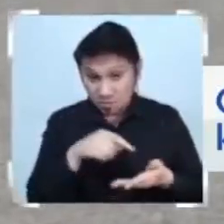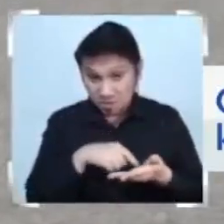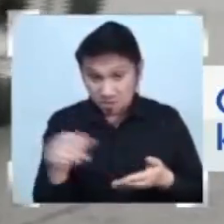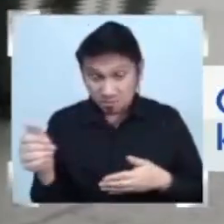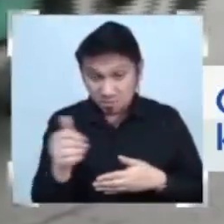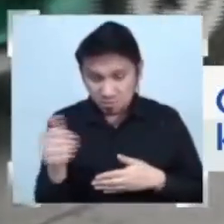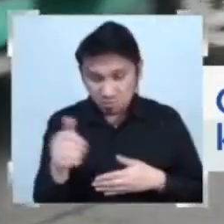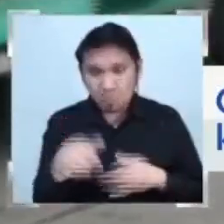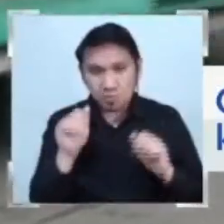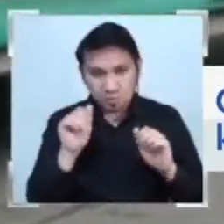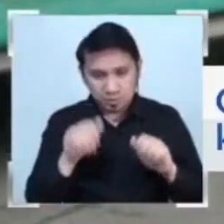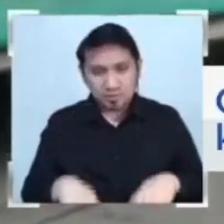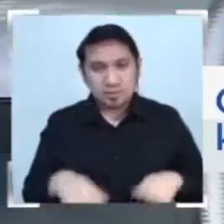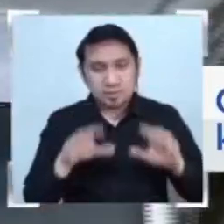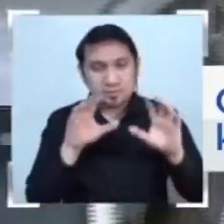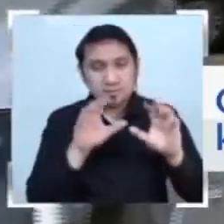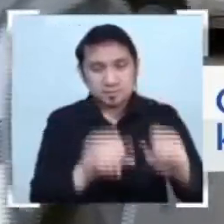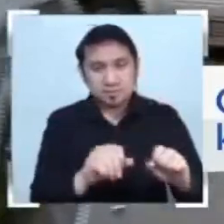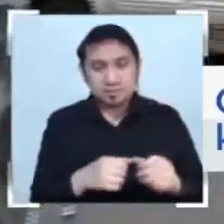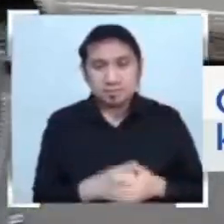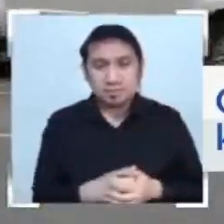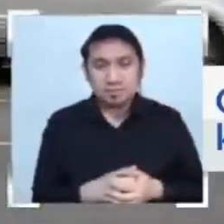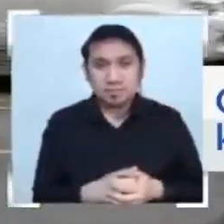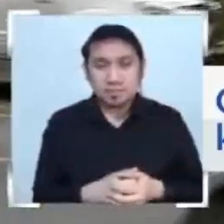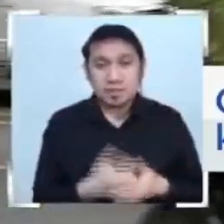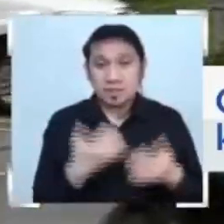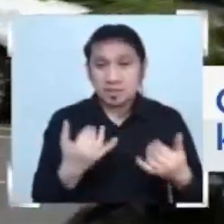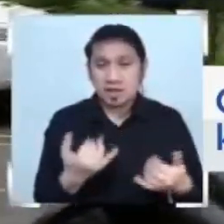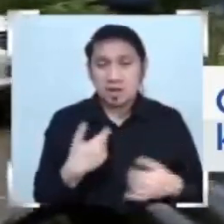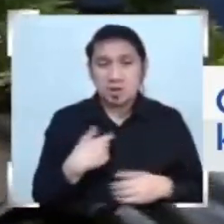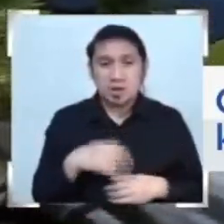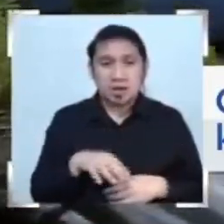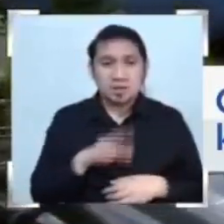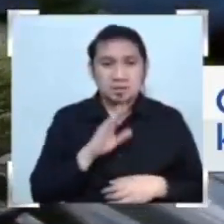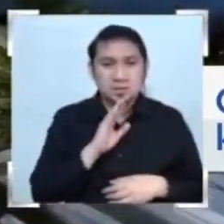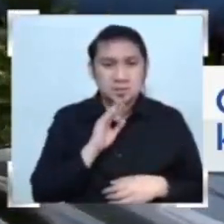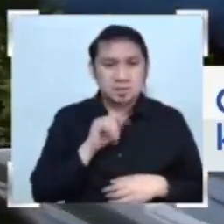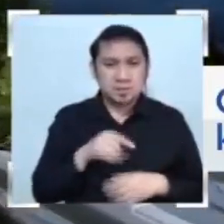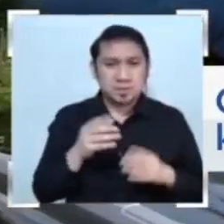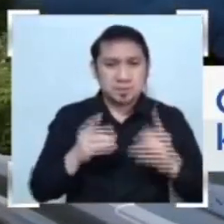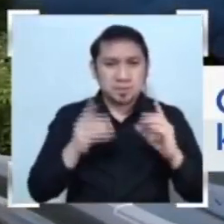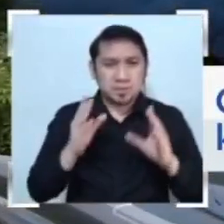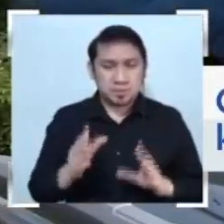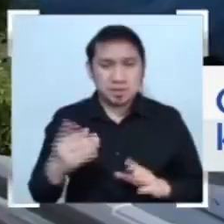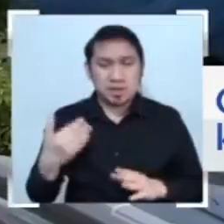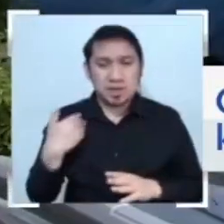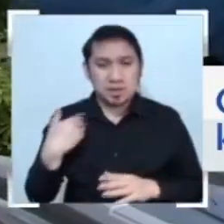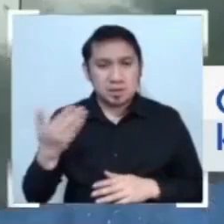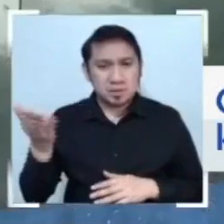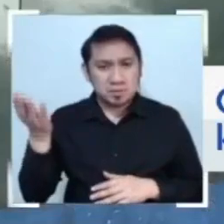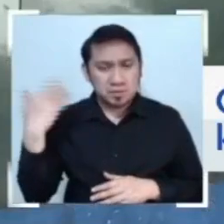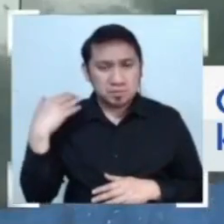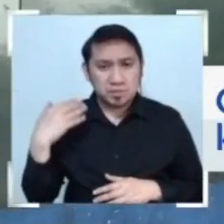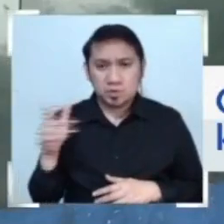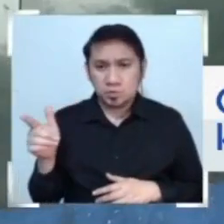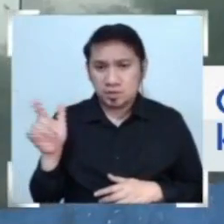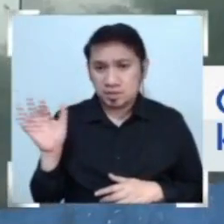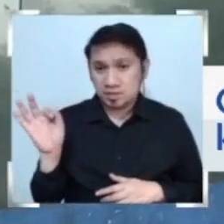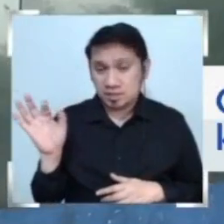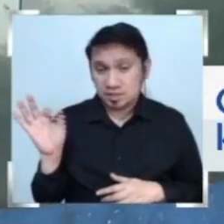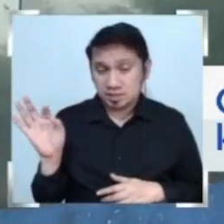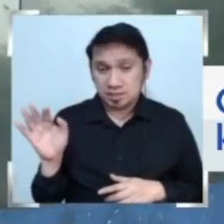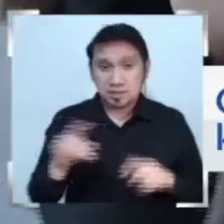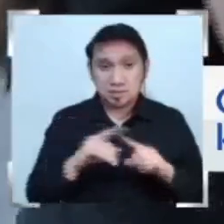ang nasa public transport sector. Meron na raw fare adjustment formula ang LTFRB noon pang 2019 pero hindi